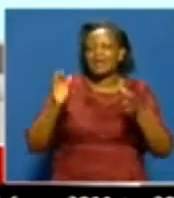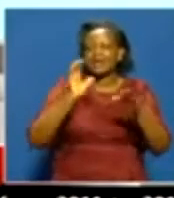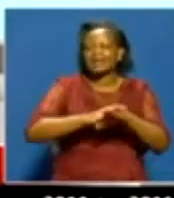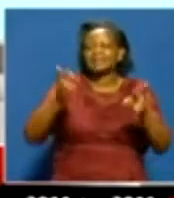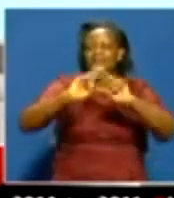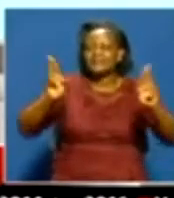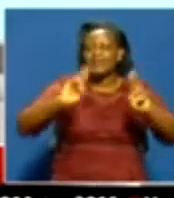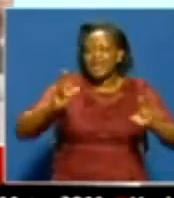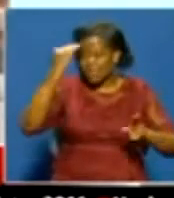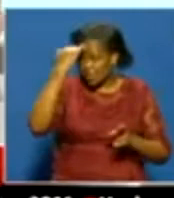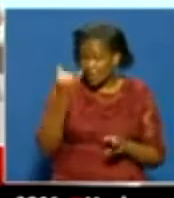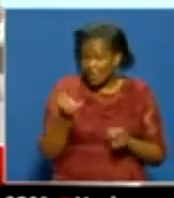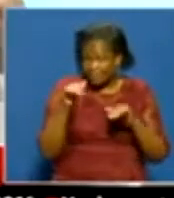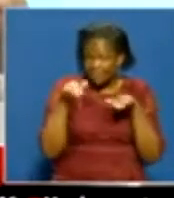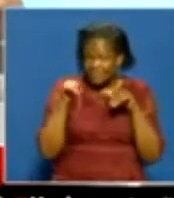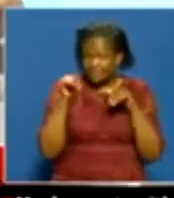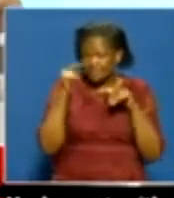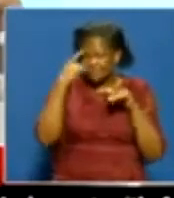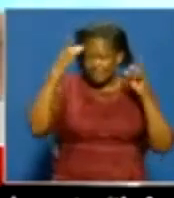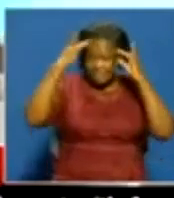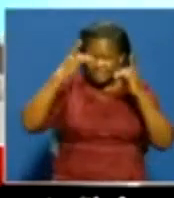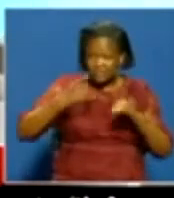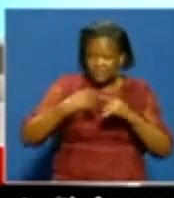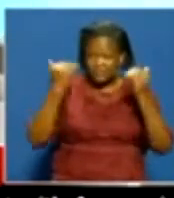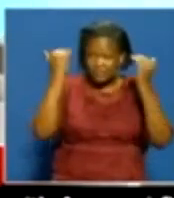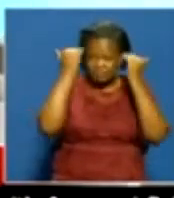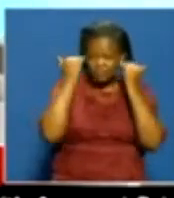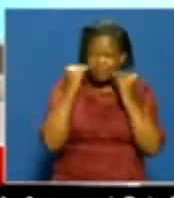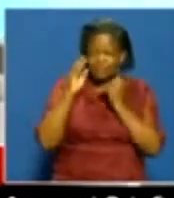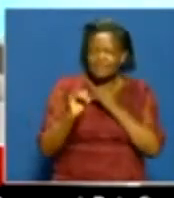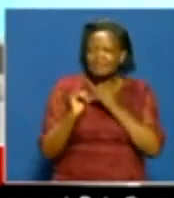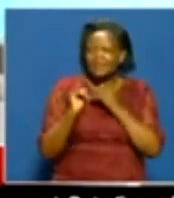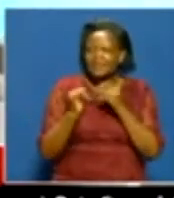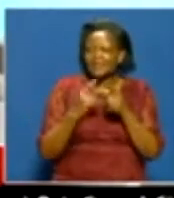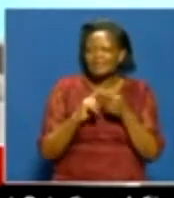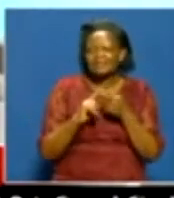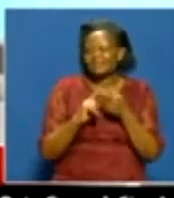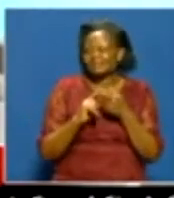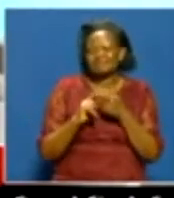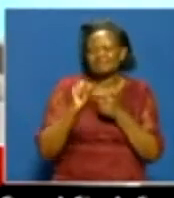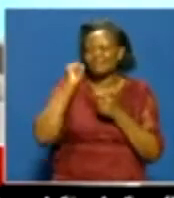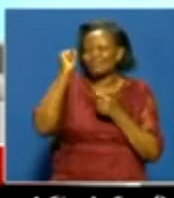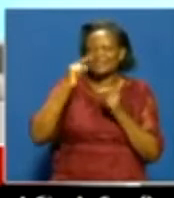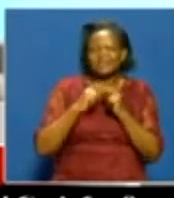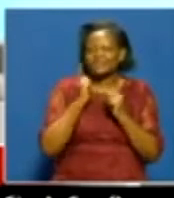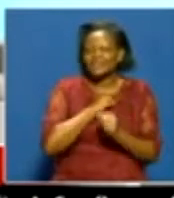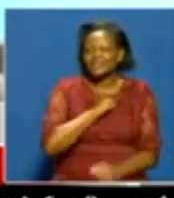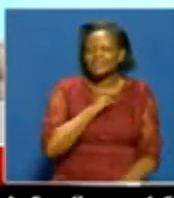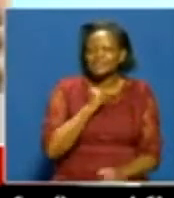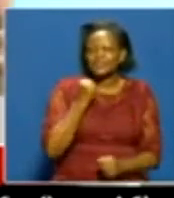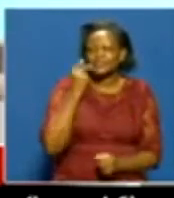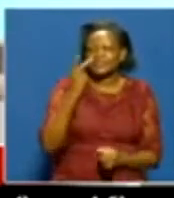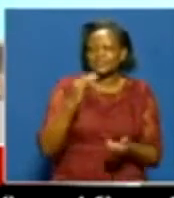hata kama unangoja ile uamuzi wa mahakama ya BBI bado siasa ishaanza. Sababu utapata ni vile